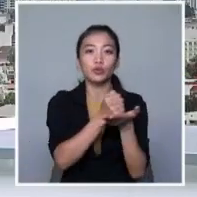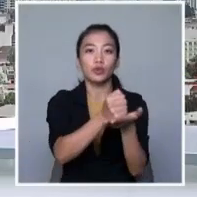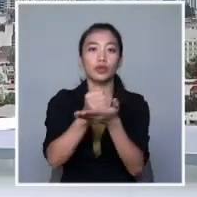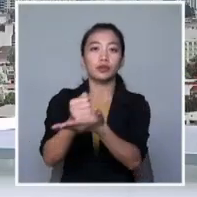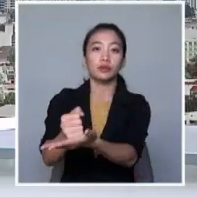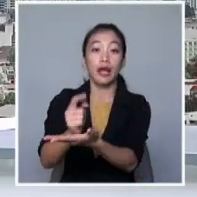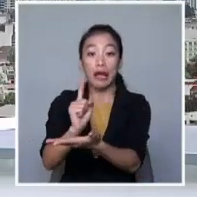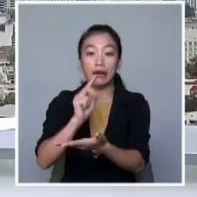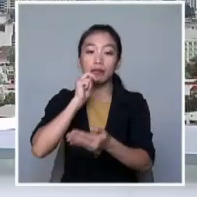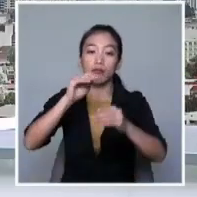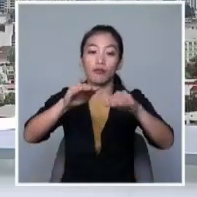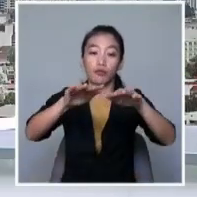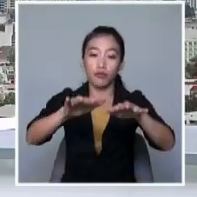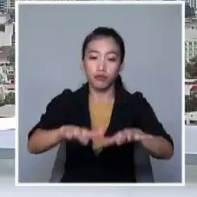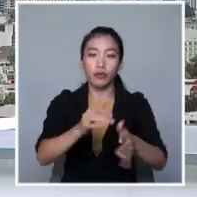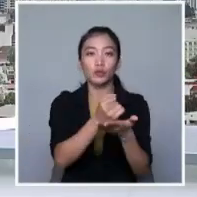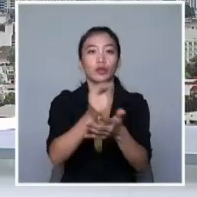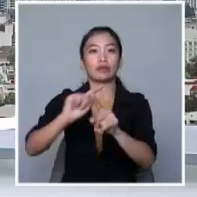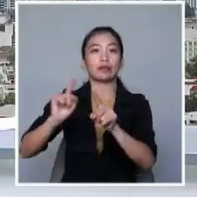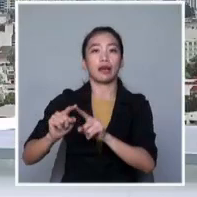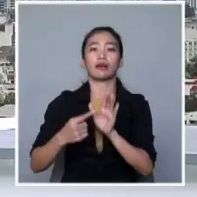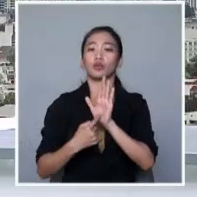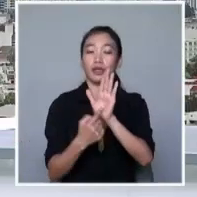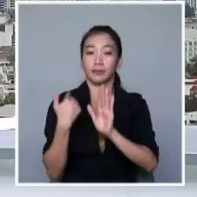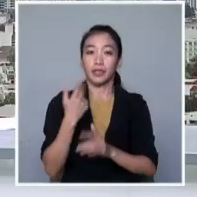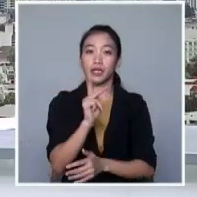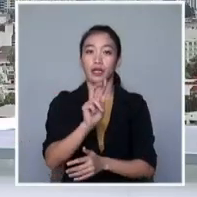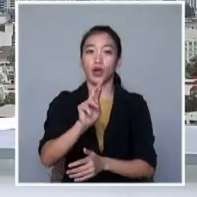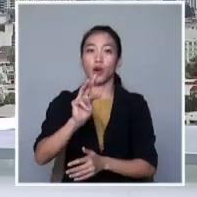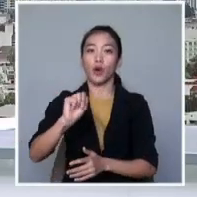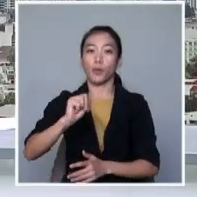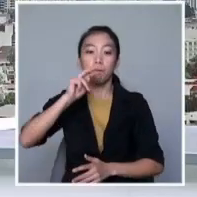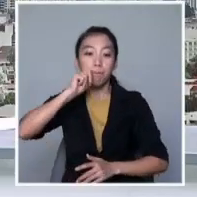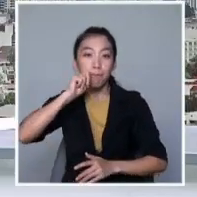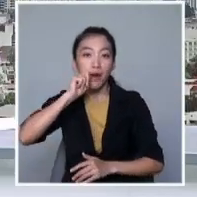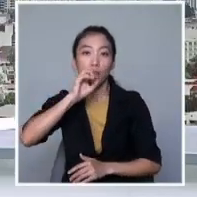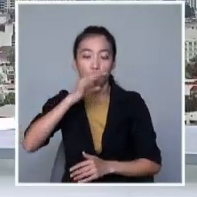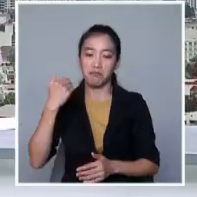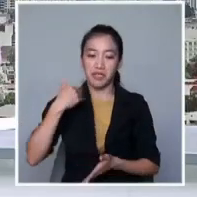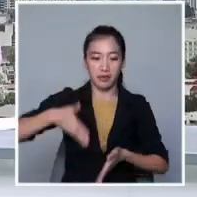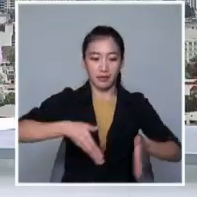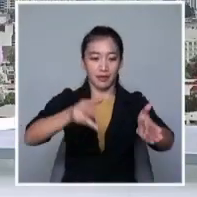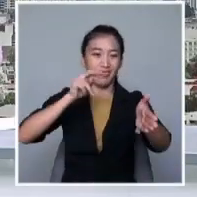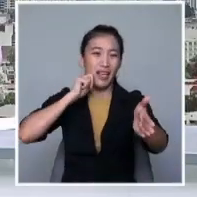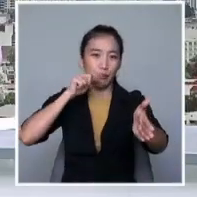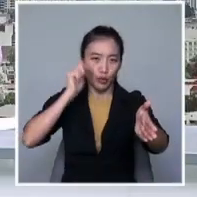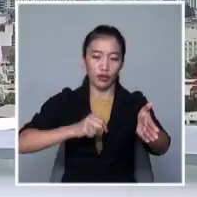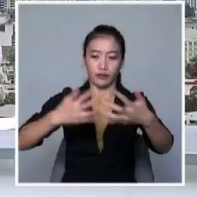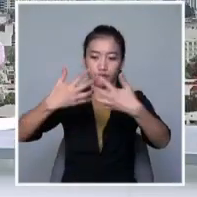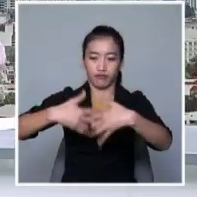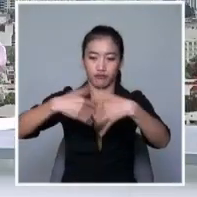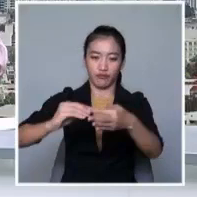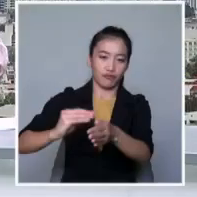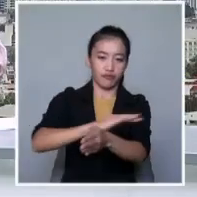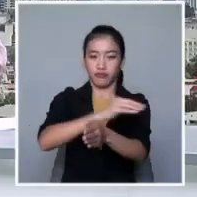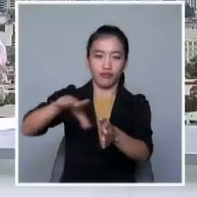การณ์เนี่ยคลี่คลายโดยเร็วที่สุดนะคะอย่างกรมชลประทานบอกว่าตอนนี้เนี่ยต้องเร่งระบายน้ำจากทั้งแม่น้ำตาปีแม่น้ำตรังออกสู่ทะเลโดยเร็ว